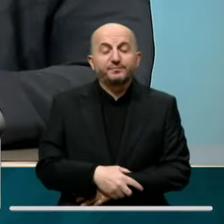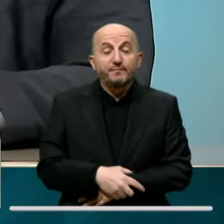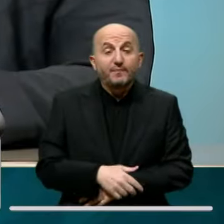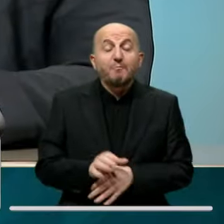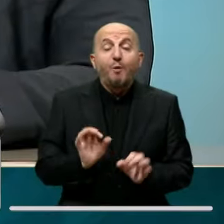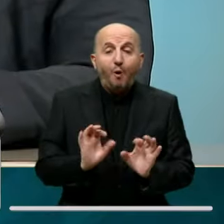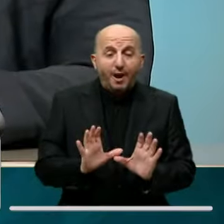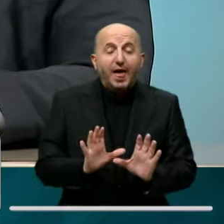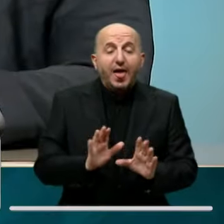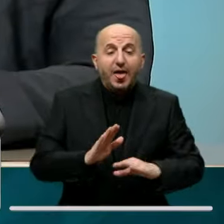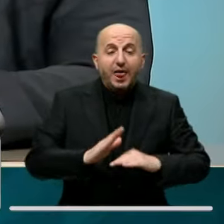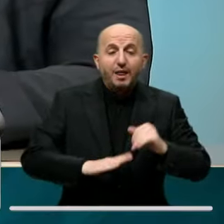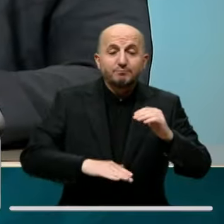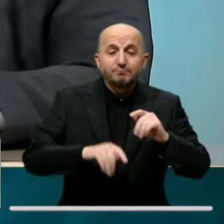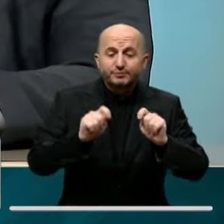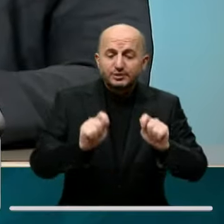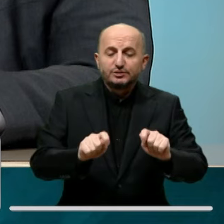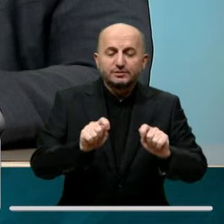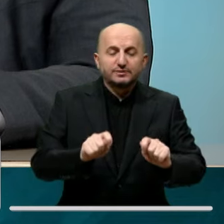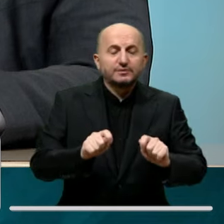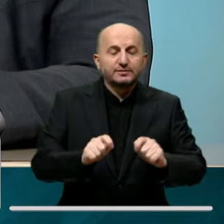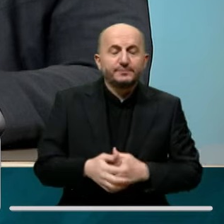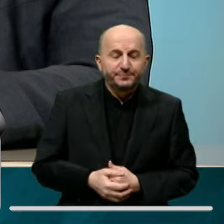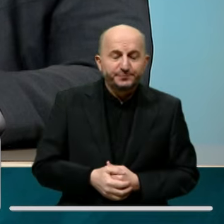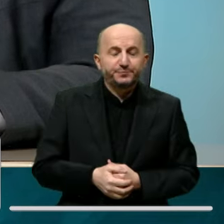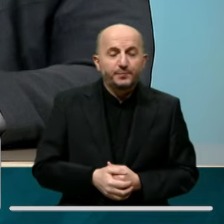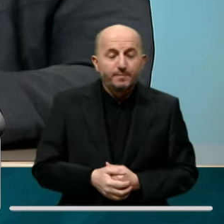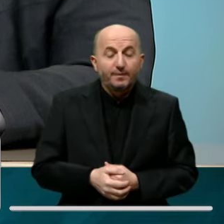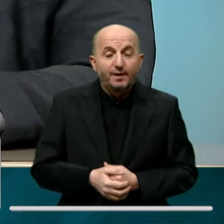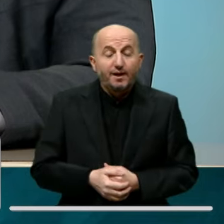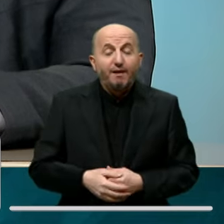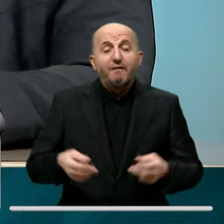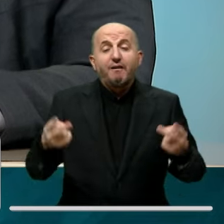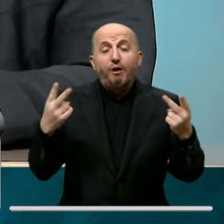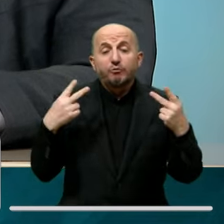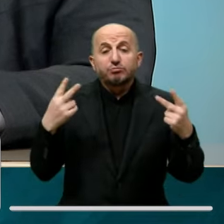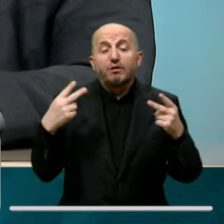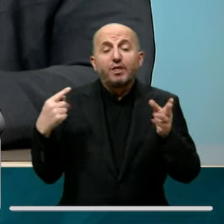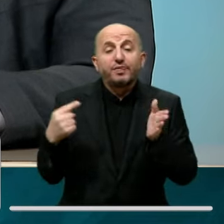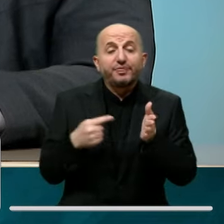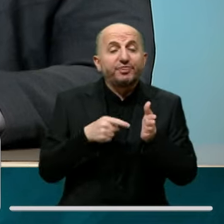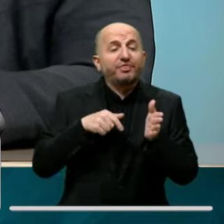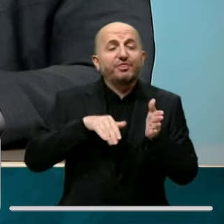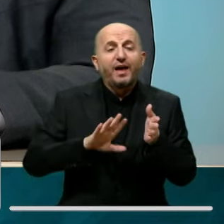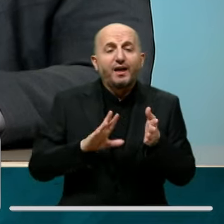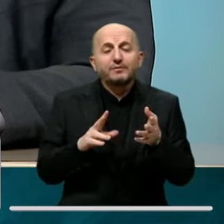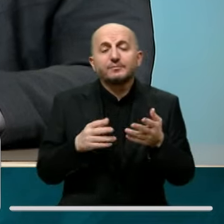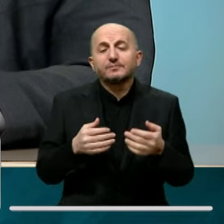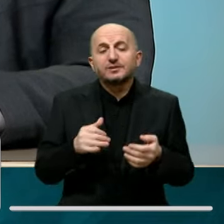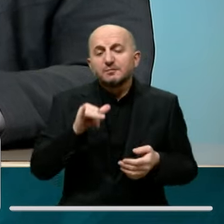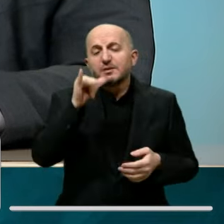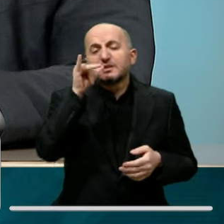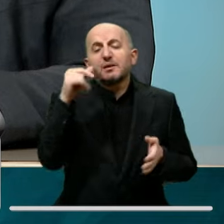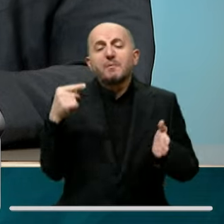Bu şekilde yapıldığını ve gösteriş amaçlı değil, riya amaçlı